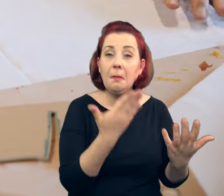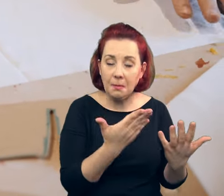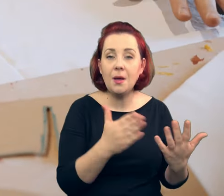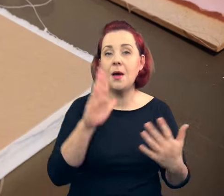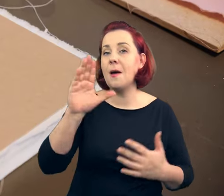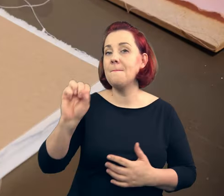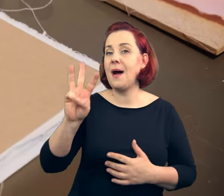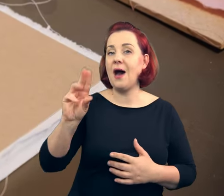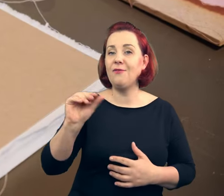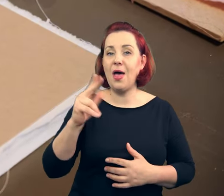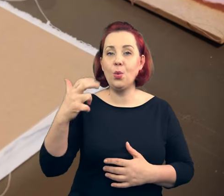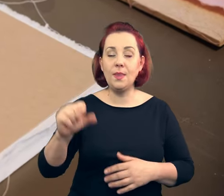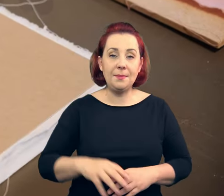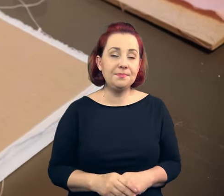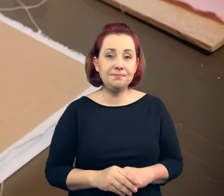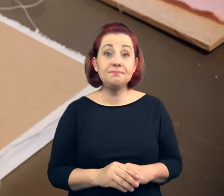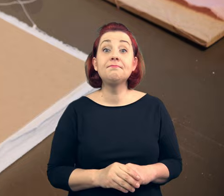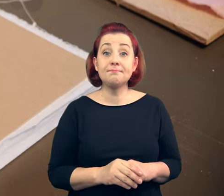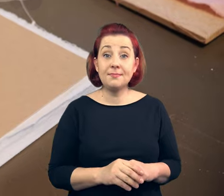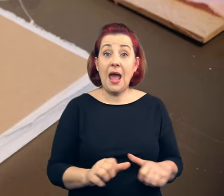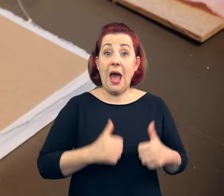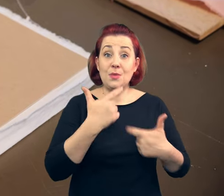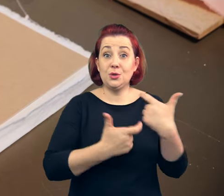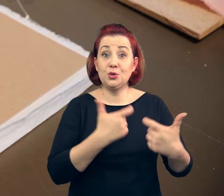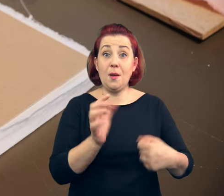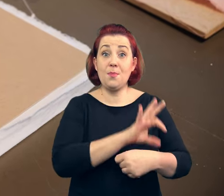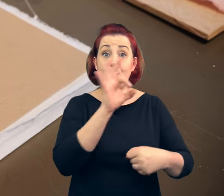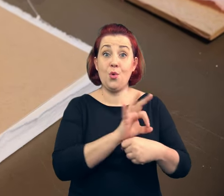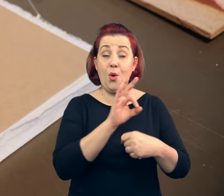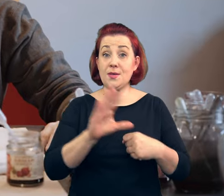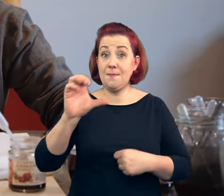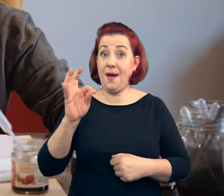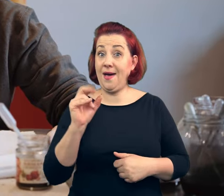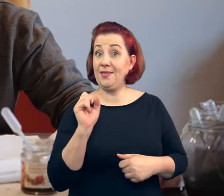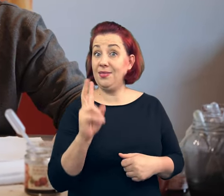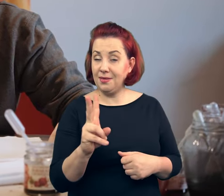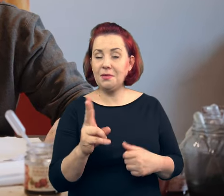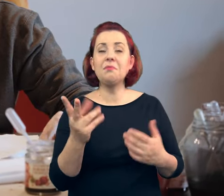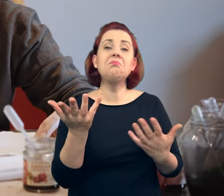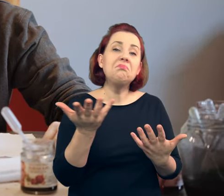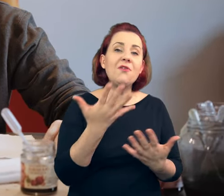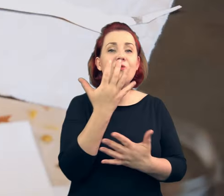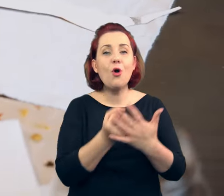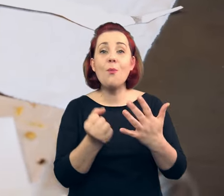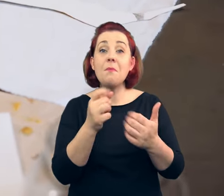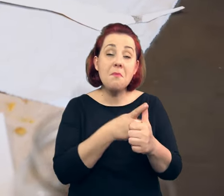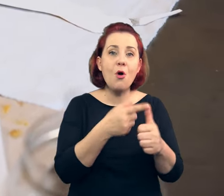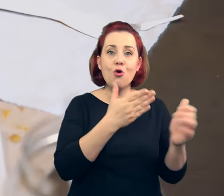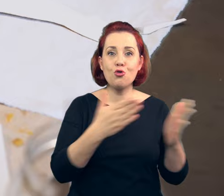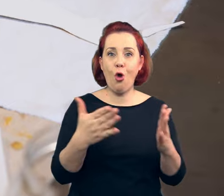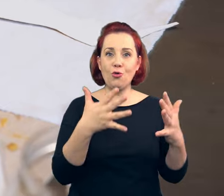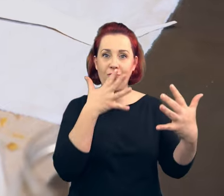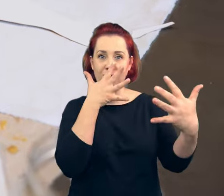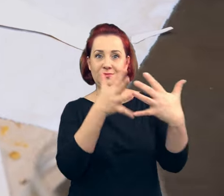trzymał, jest tkanina bawełniana. Do projektów batikowych używamy albo gotowych